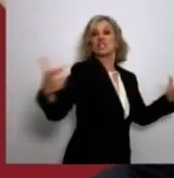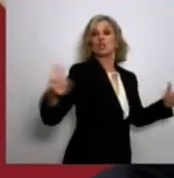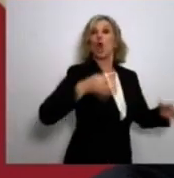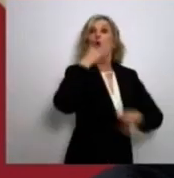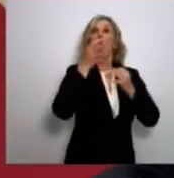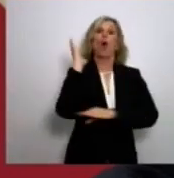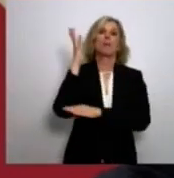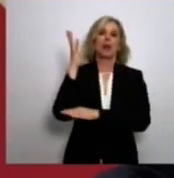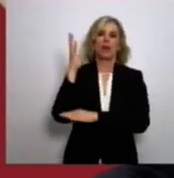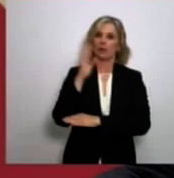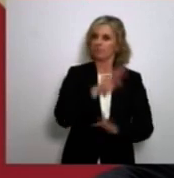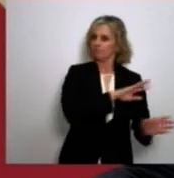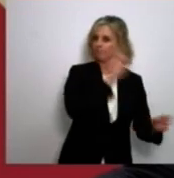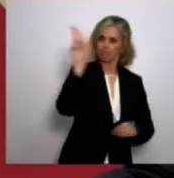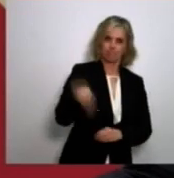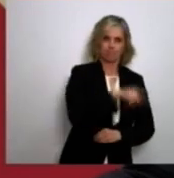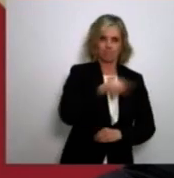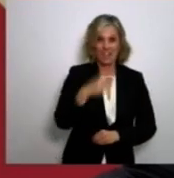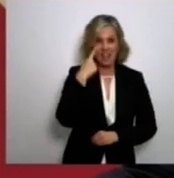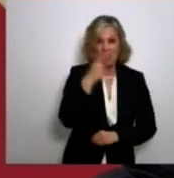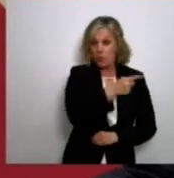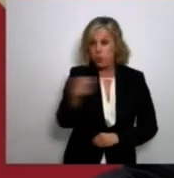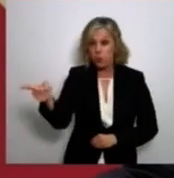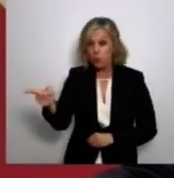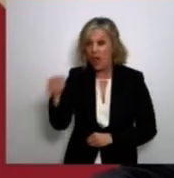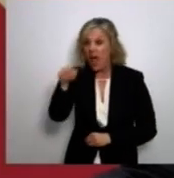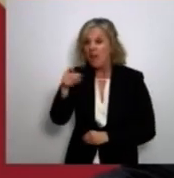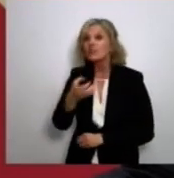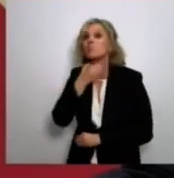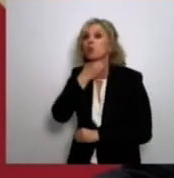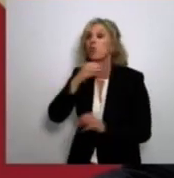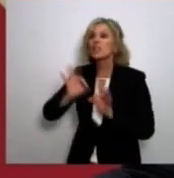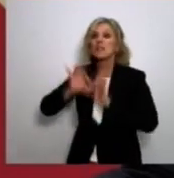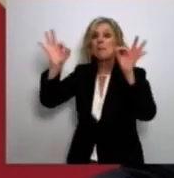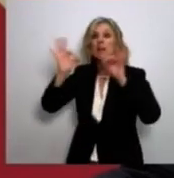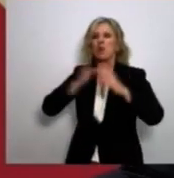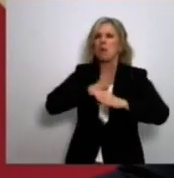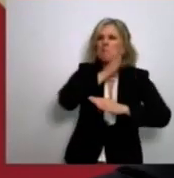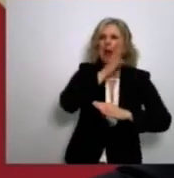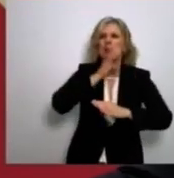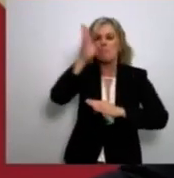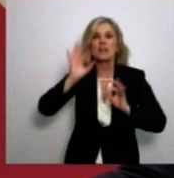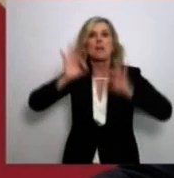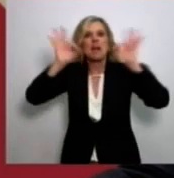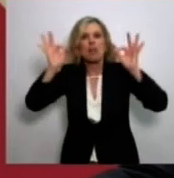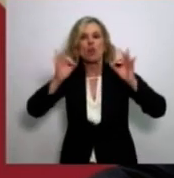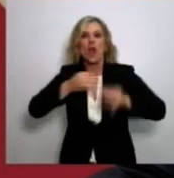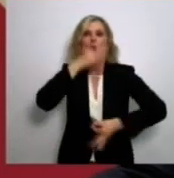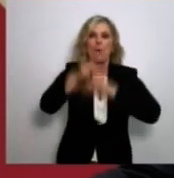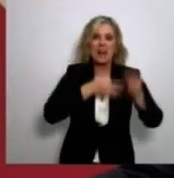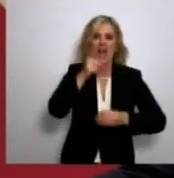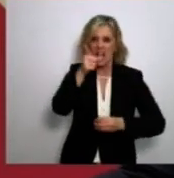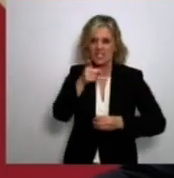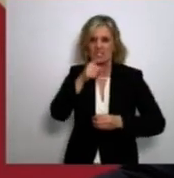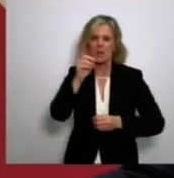Σταθείτε στο ύψος σας. Αν ξαναδείτε τους προδότες της Μακεδονίας να γυρνάνε τα χωριά της Μακεδονίας μας, γυρίστε